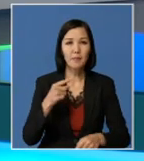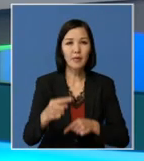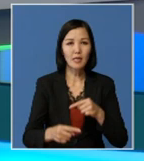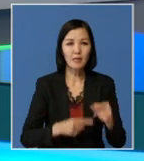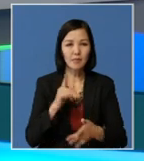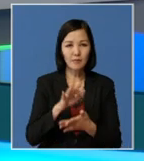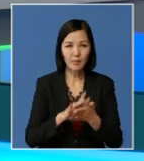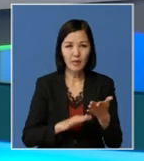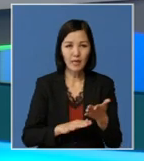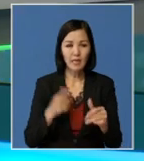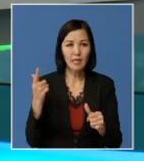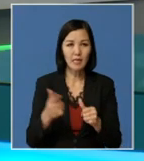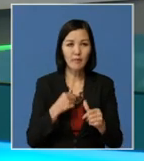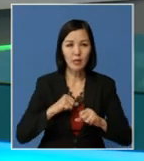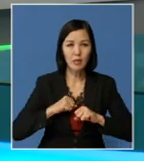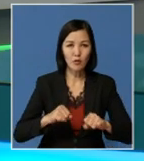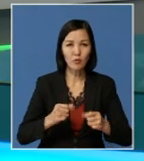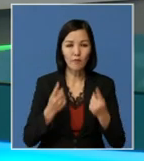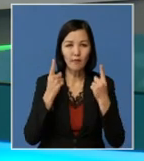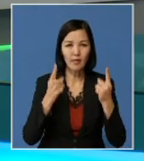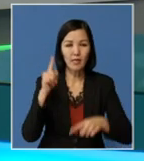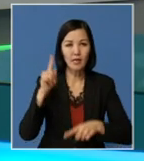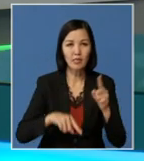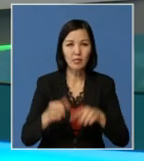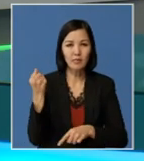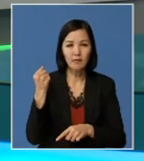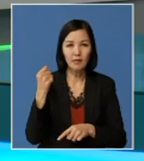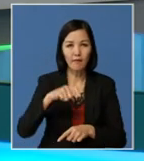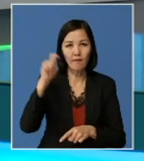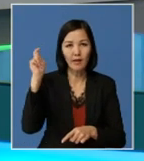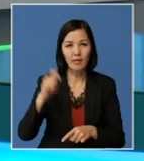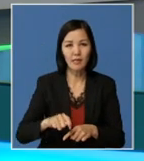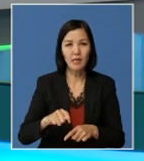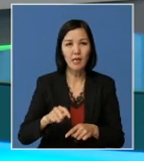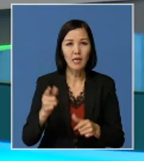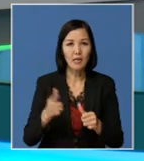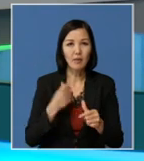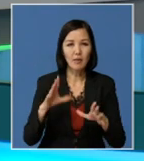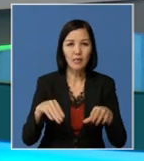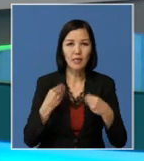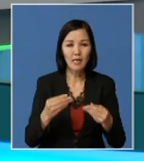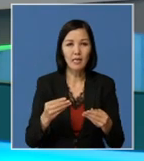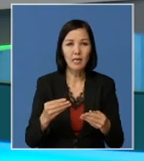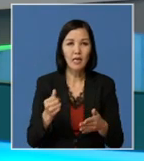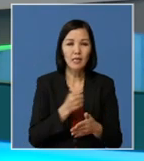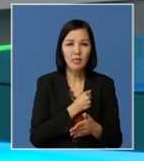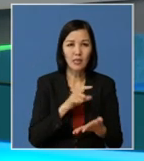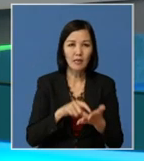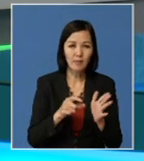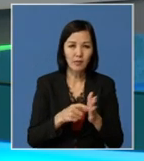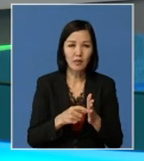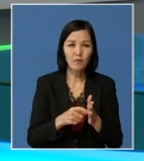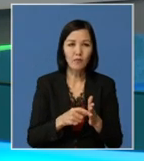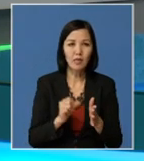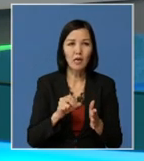Преемственность поколений. Имя героя Великой Отечественной войны Нусипека Дюсекенова дали кабинету начальной военной подготовки в селе Кугузек Аксузского